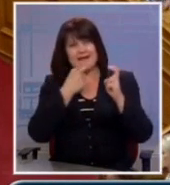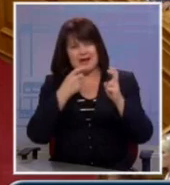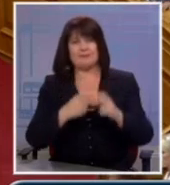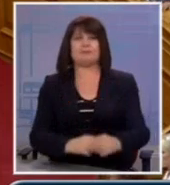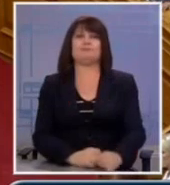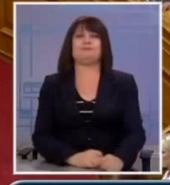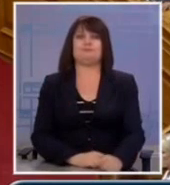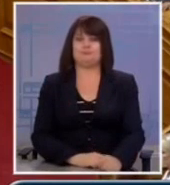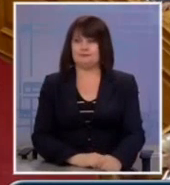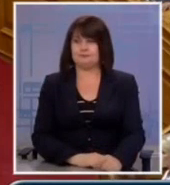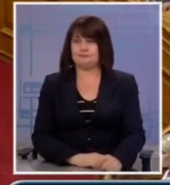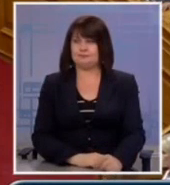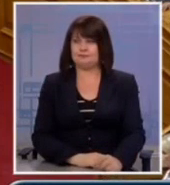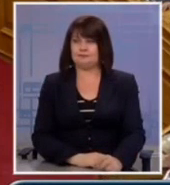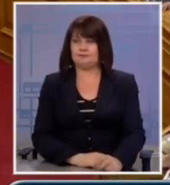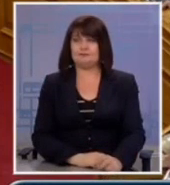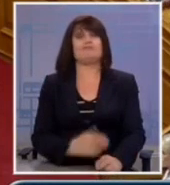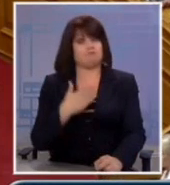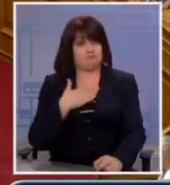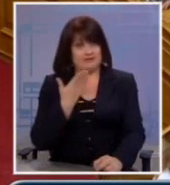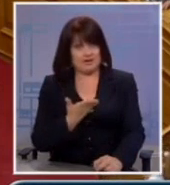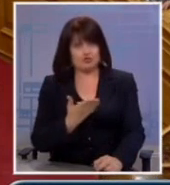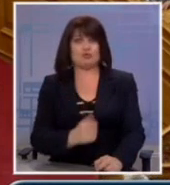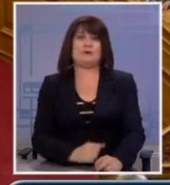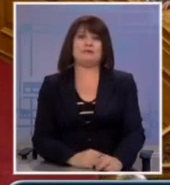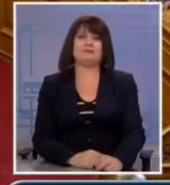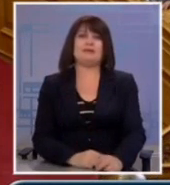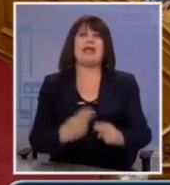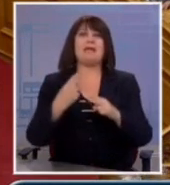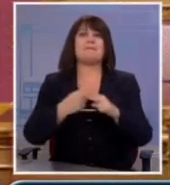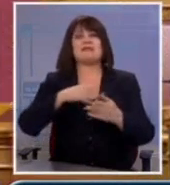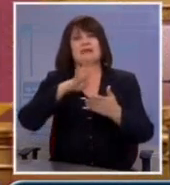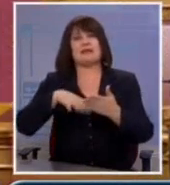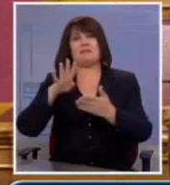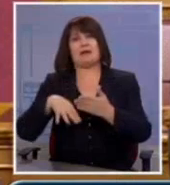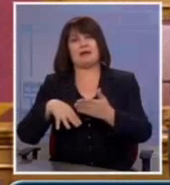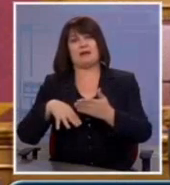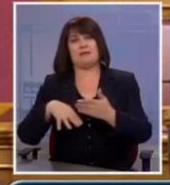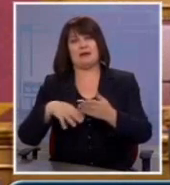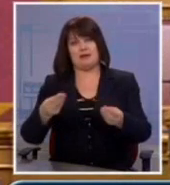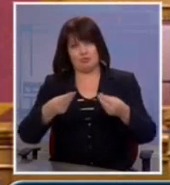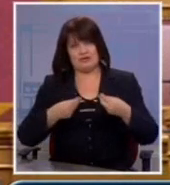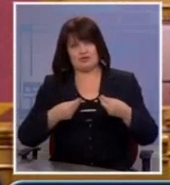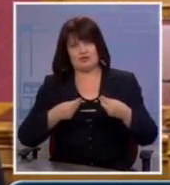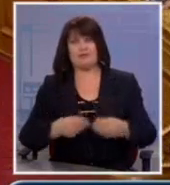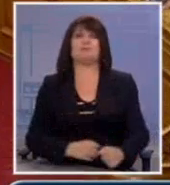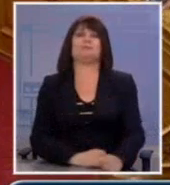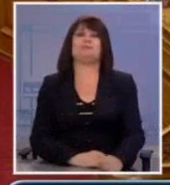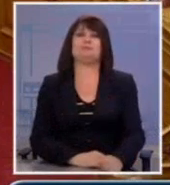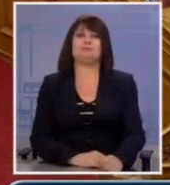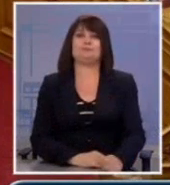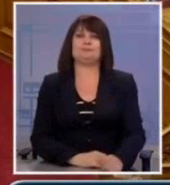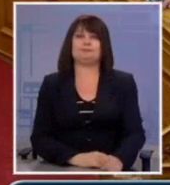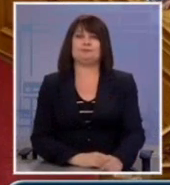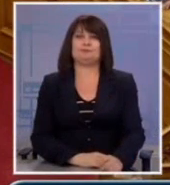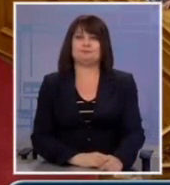Κύριε Βούτση, σας ευχαριστούμε. Είναι τα επίσημα κείμενα τα οποία δόθηκαν στην ελληνική αντιπροσωπεία. Κύριε Βούτση,